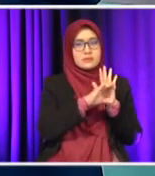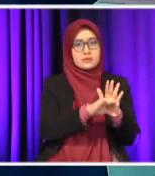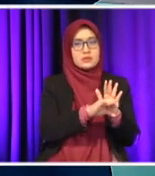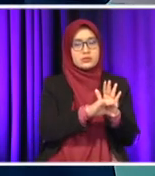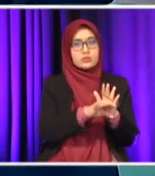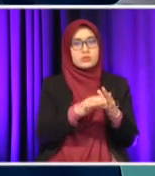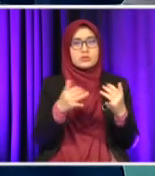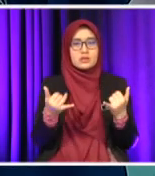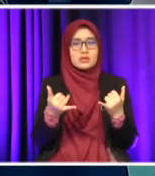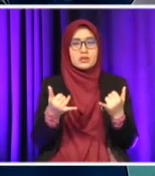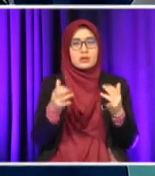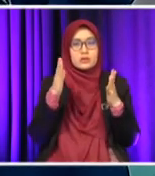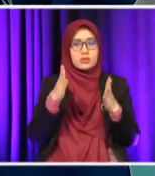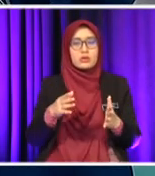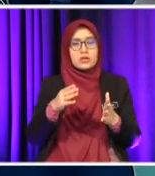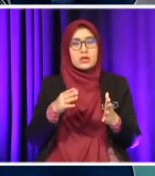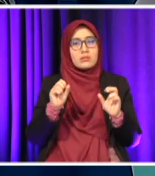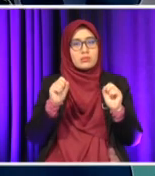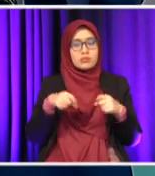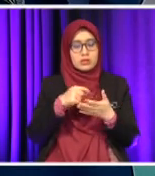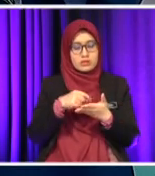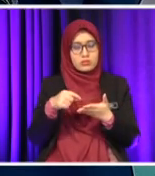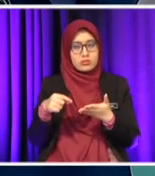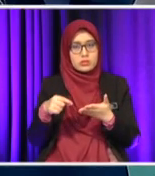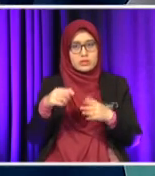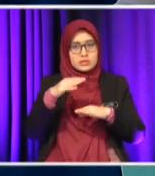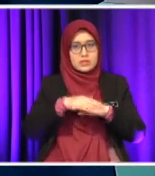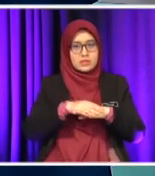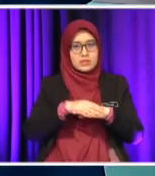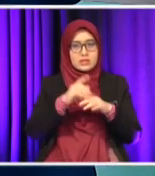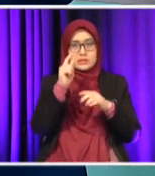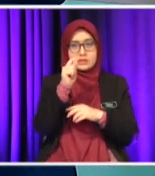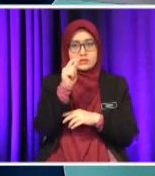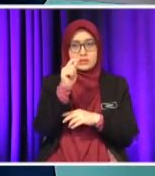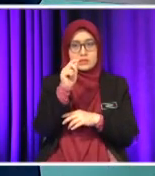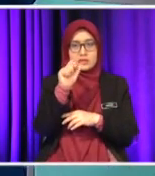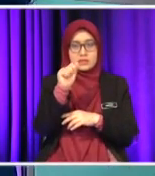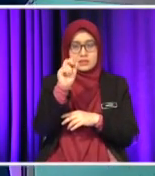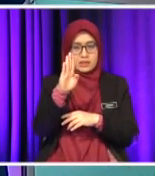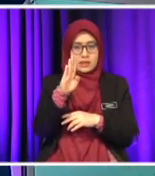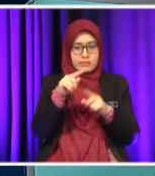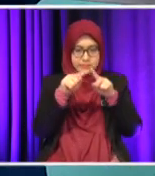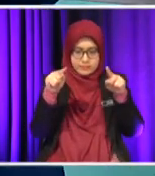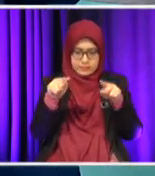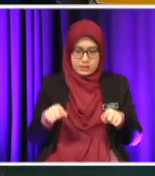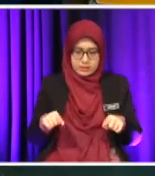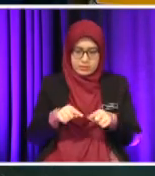juga berfungsi sebagai pen yang boleh menulis di atas yang ada